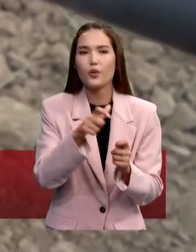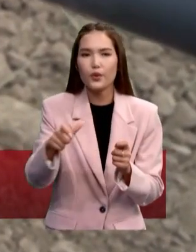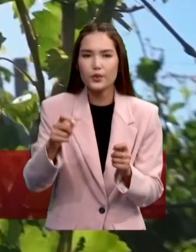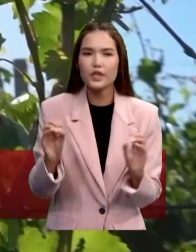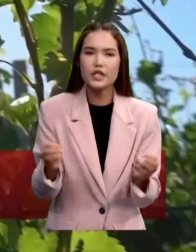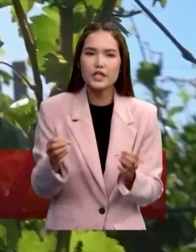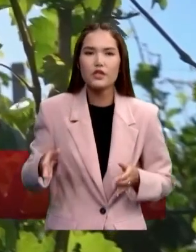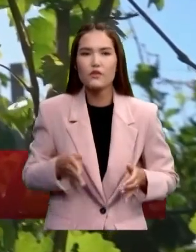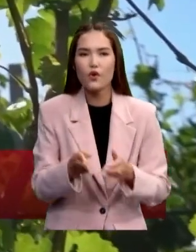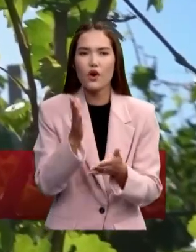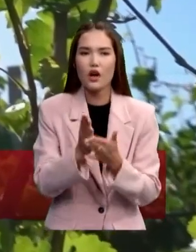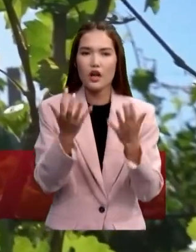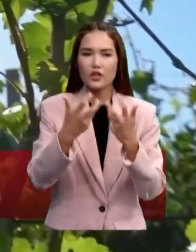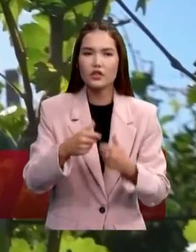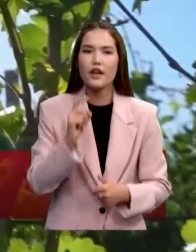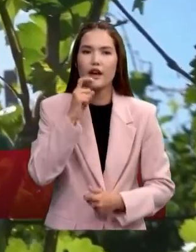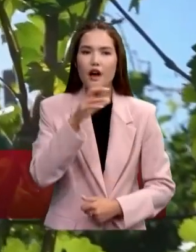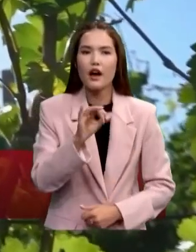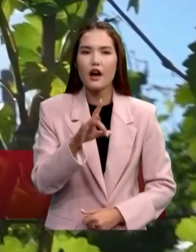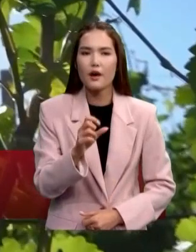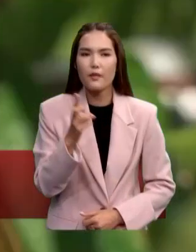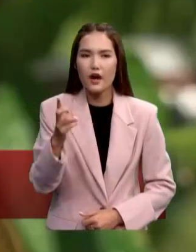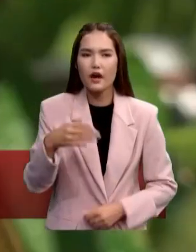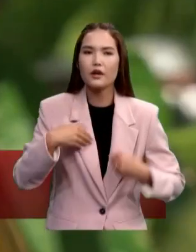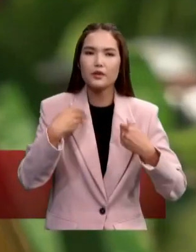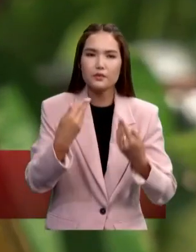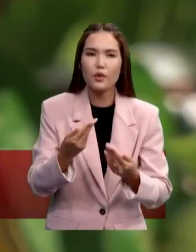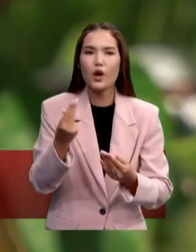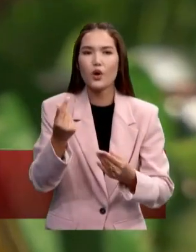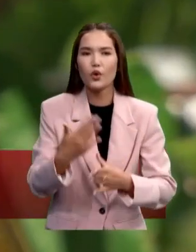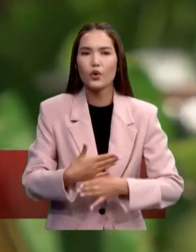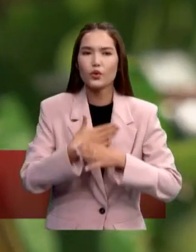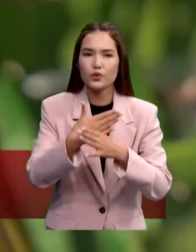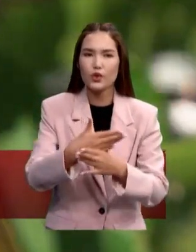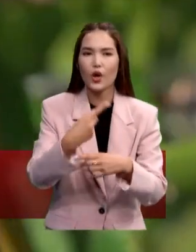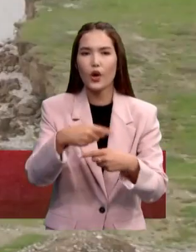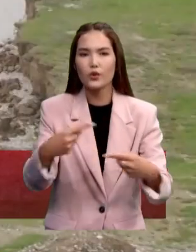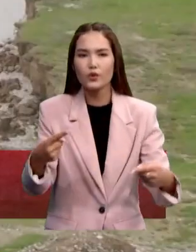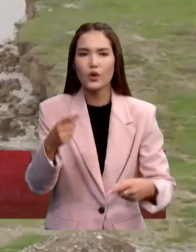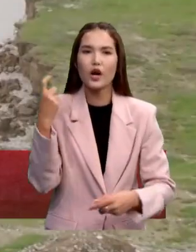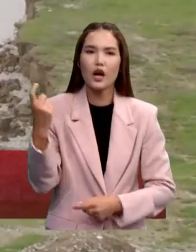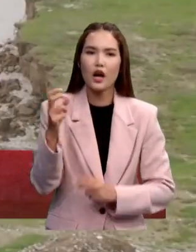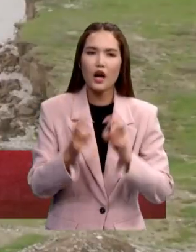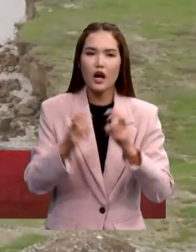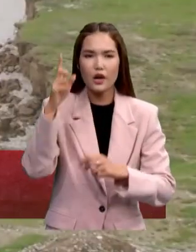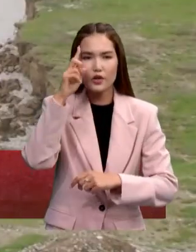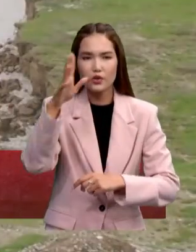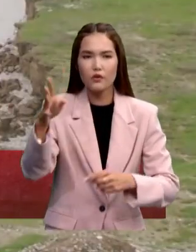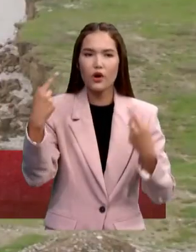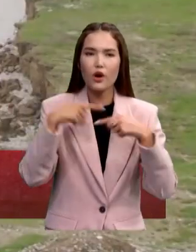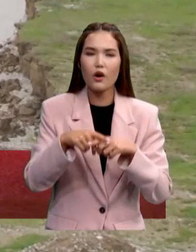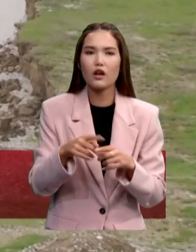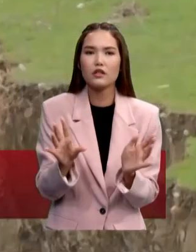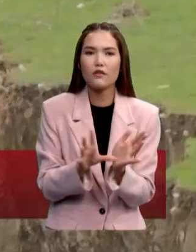положения, считает экономист Арман Байганов. Но он предлагает выделять субсидии и другие преференции аграриям на покупку современных